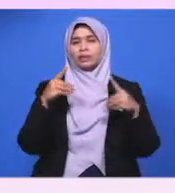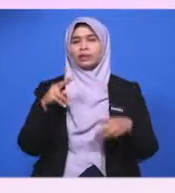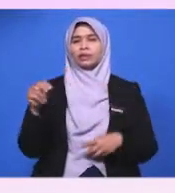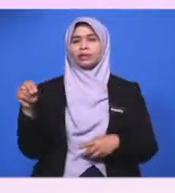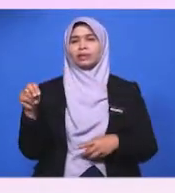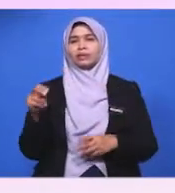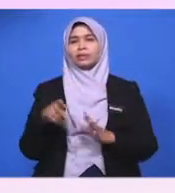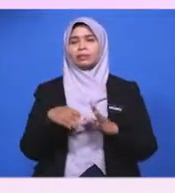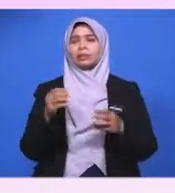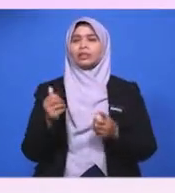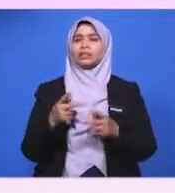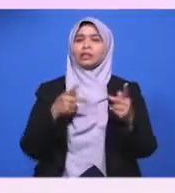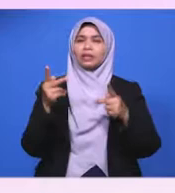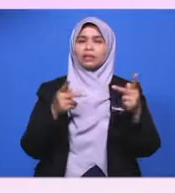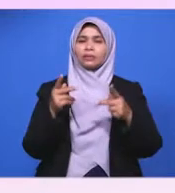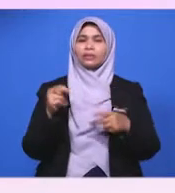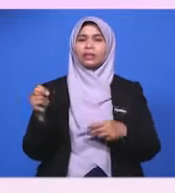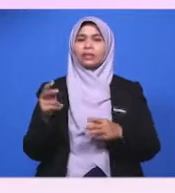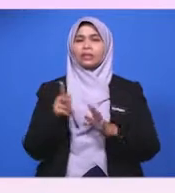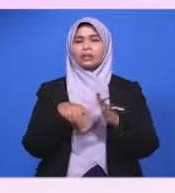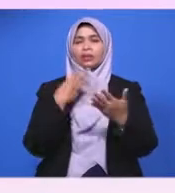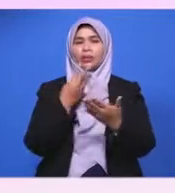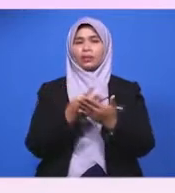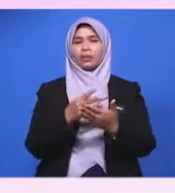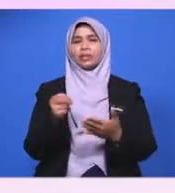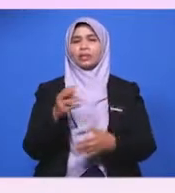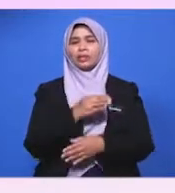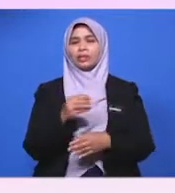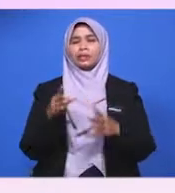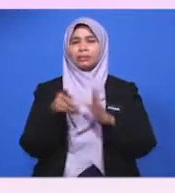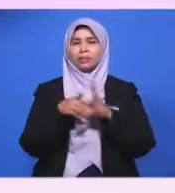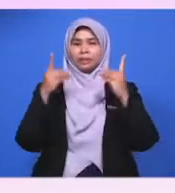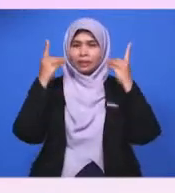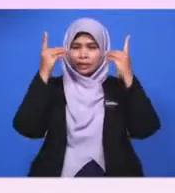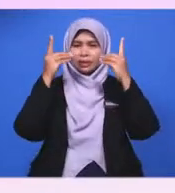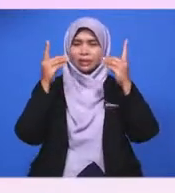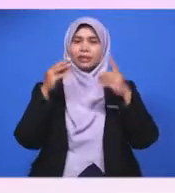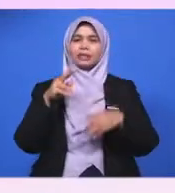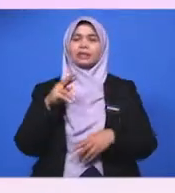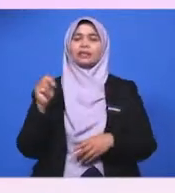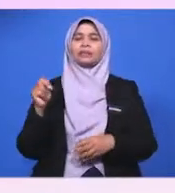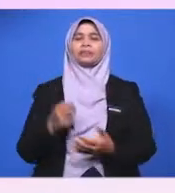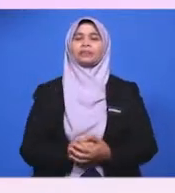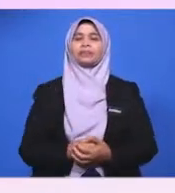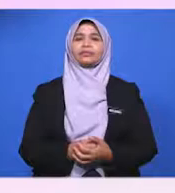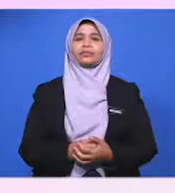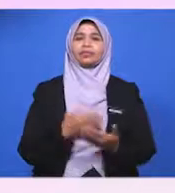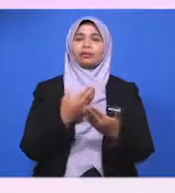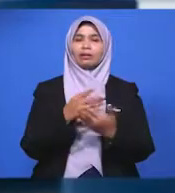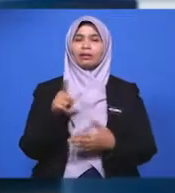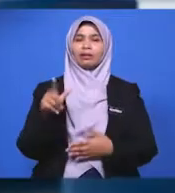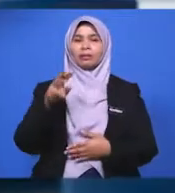perdagangan, pengangkutan, keuangan dan pendidikan. Baiklah